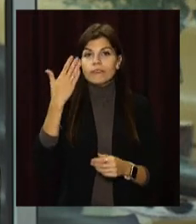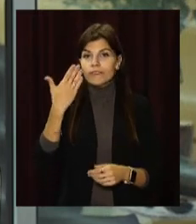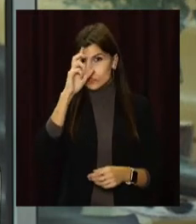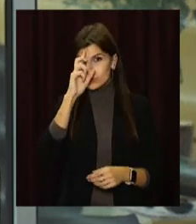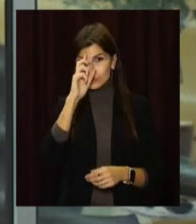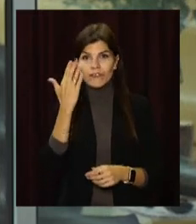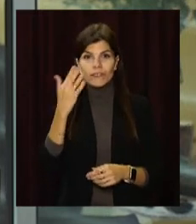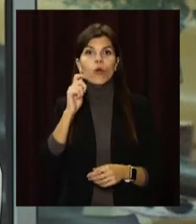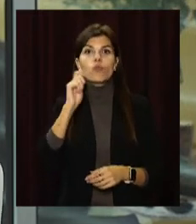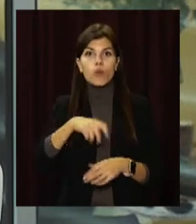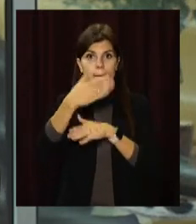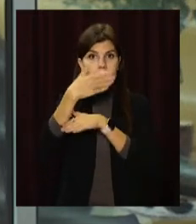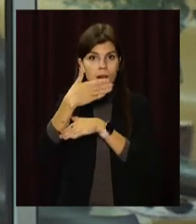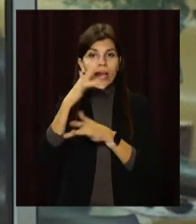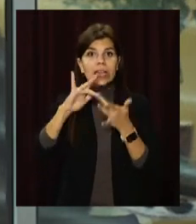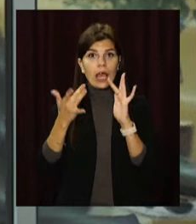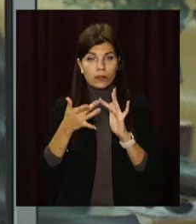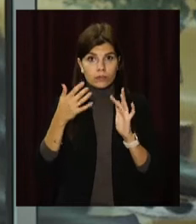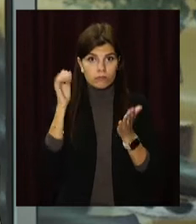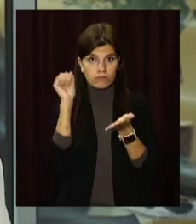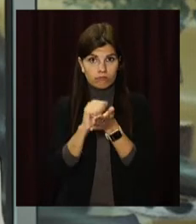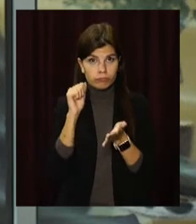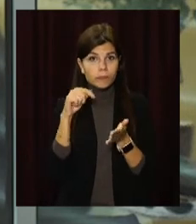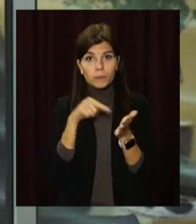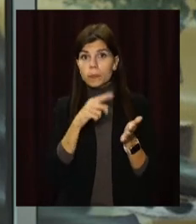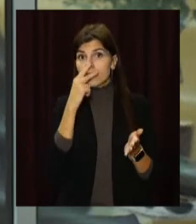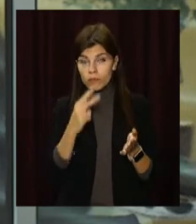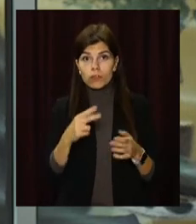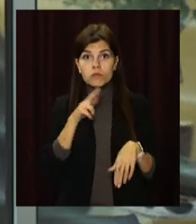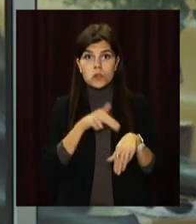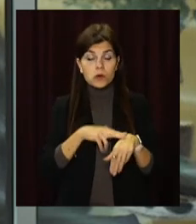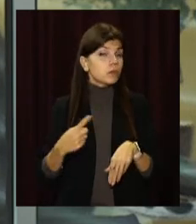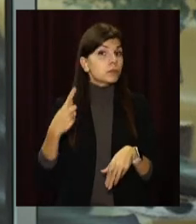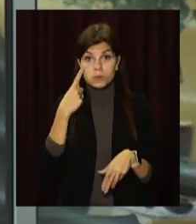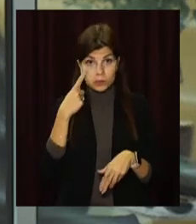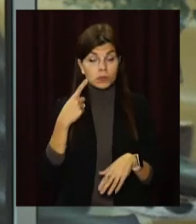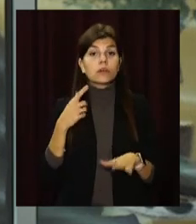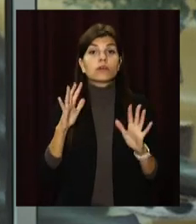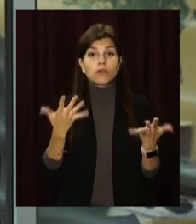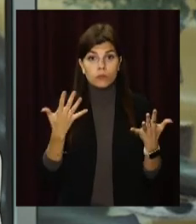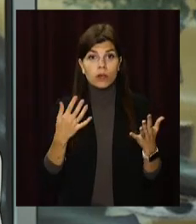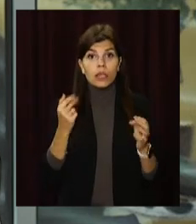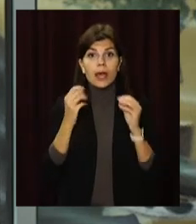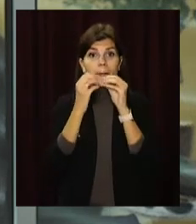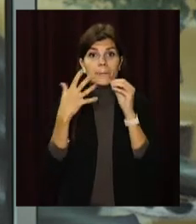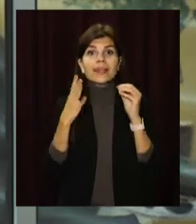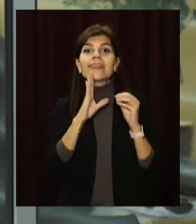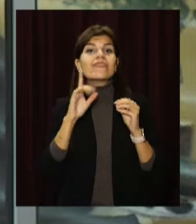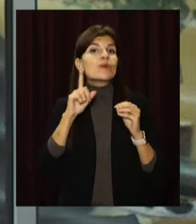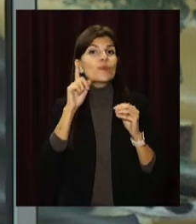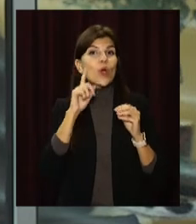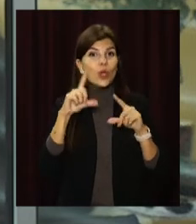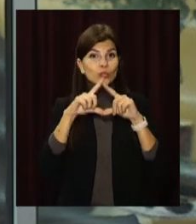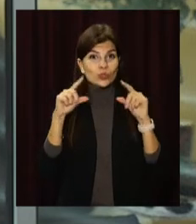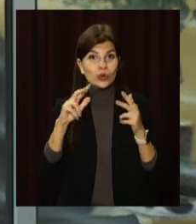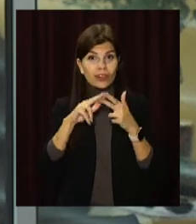Відео з'явилося в інтернеті. Його під час моніторингу соцмереж побачили правоохоронці. Після інциденту на 15-річну ученицю однієї зі